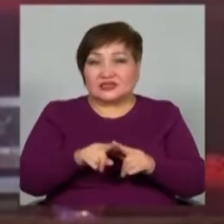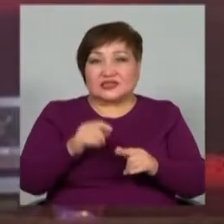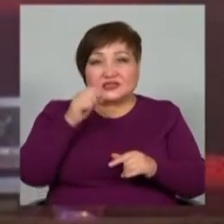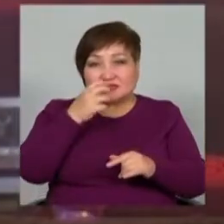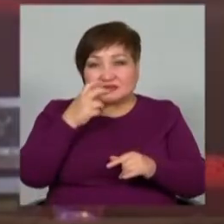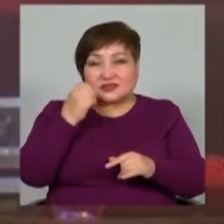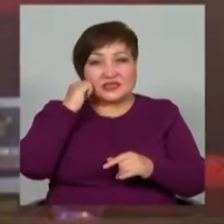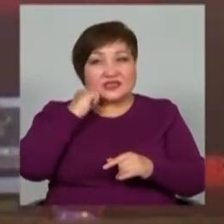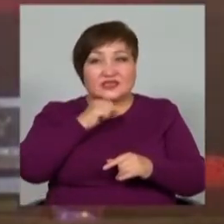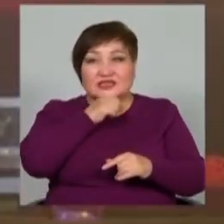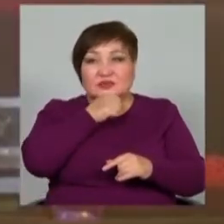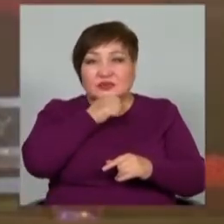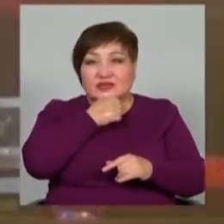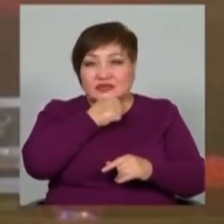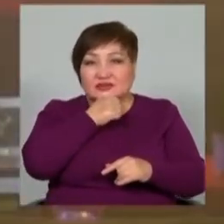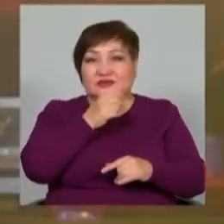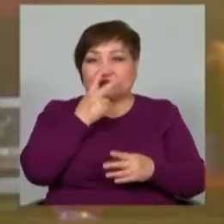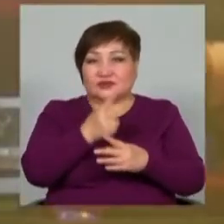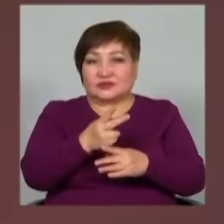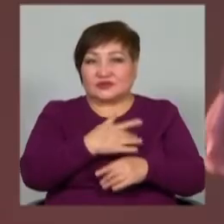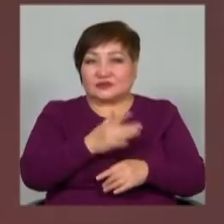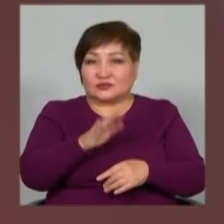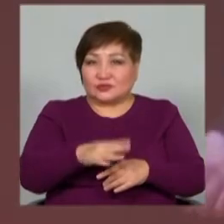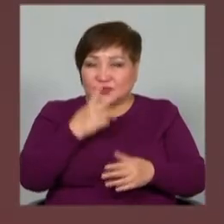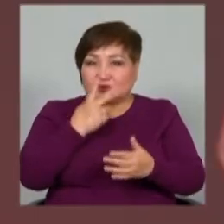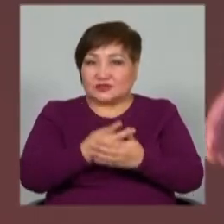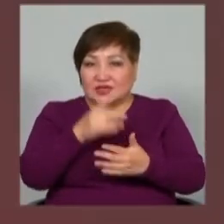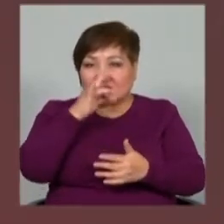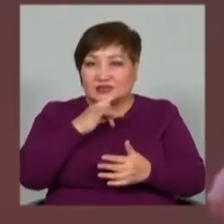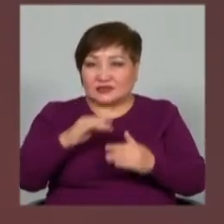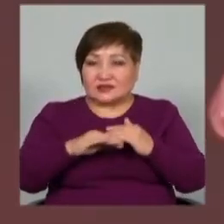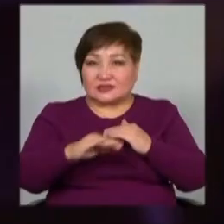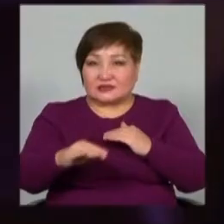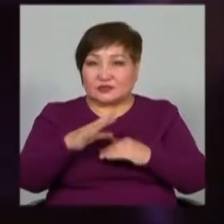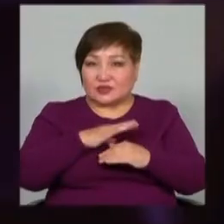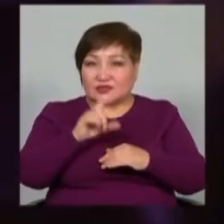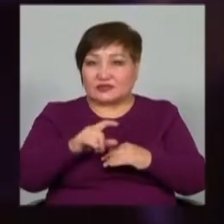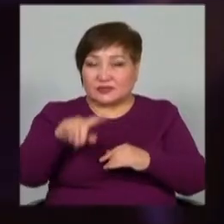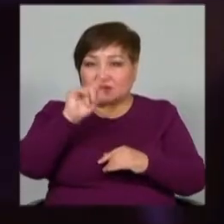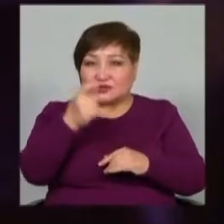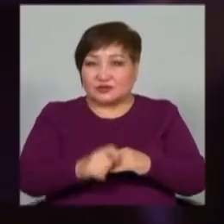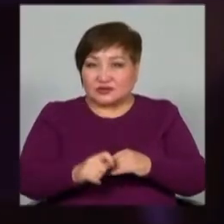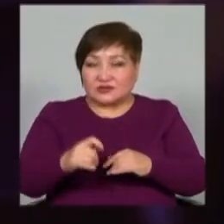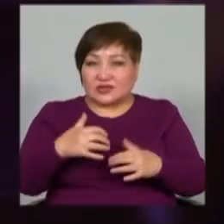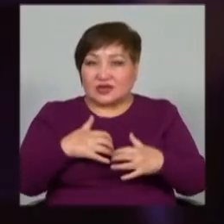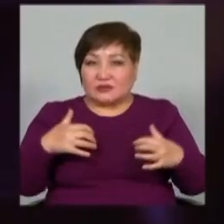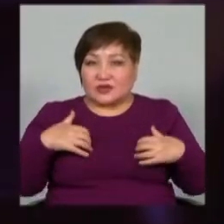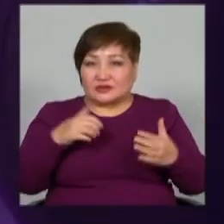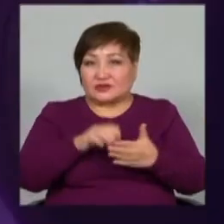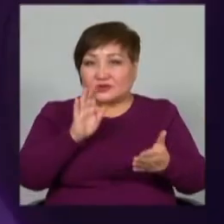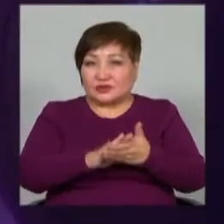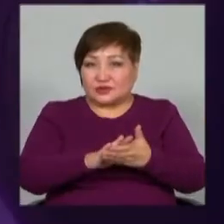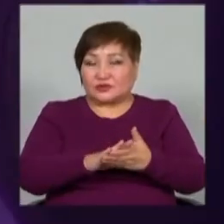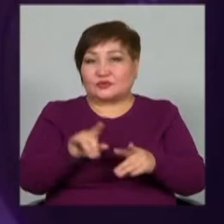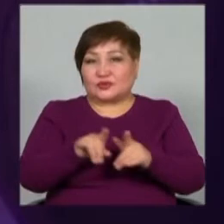жендет қозбақтың бейнесі арқылы беріледі. Қазақ даласында болған азамат соғысы, мал мүлікті тәркілеу, саяси қуғын сүргін зардабы